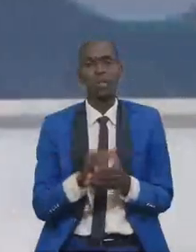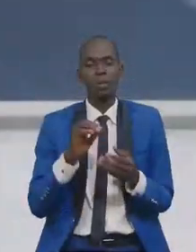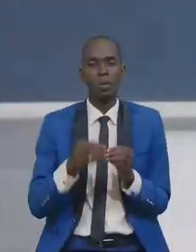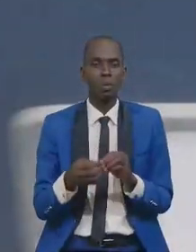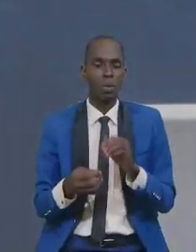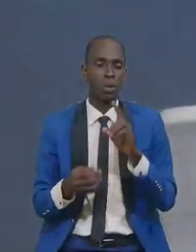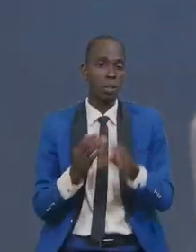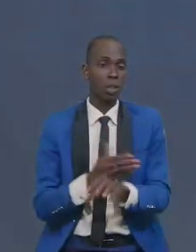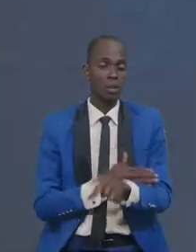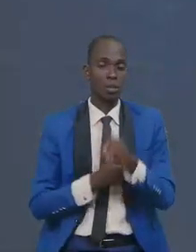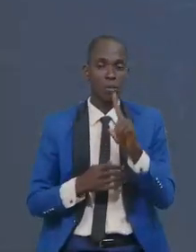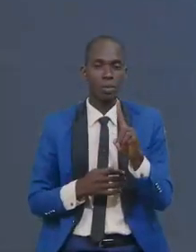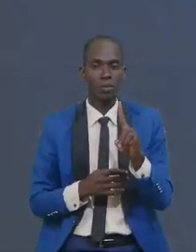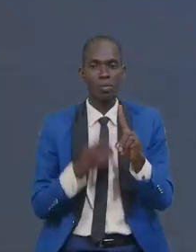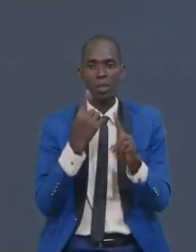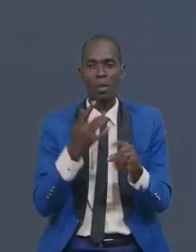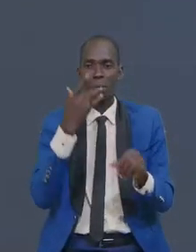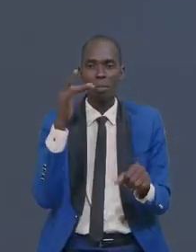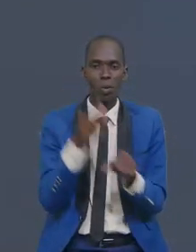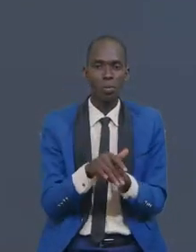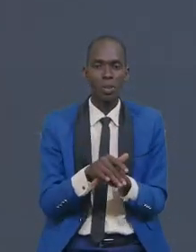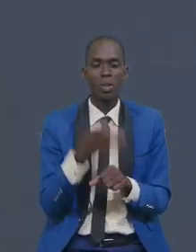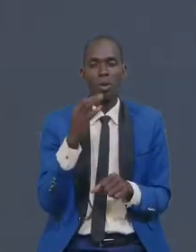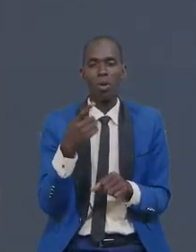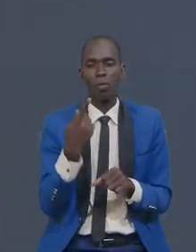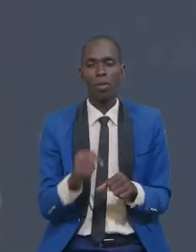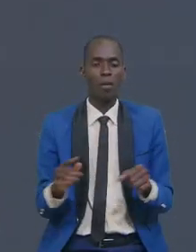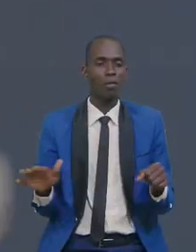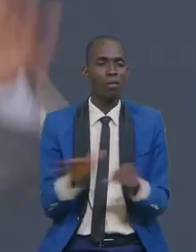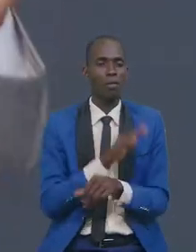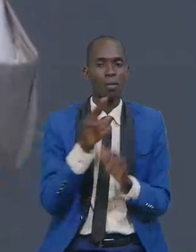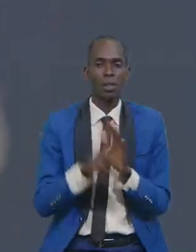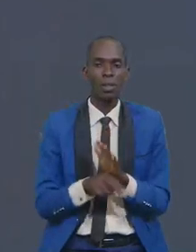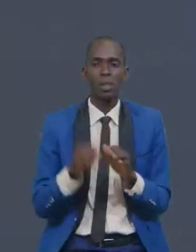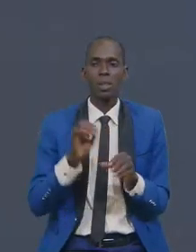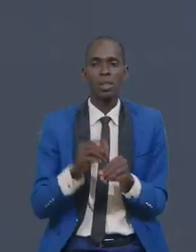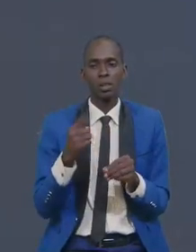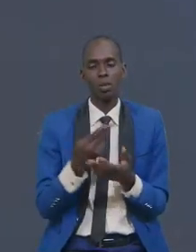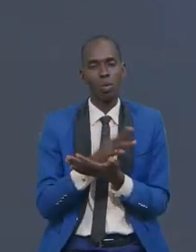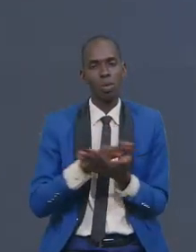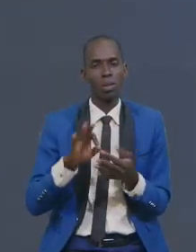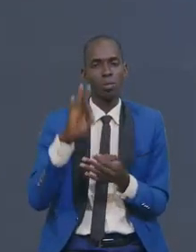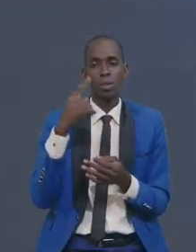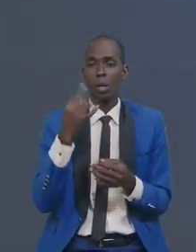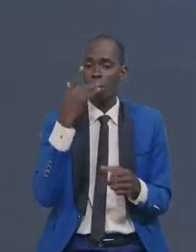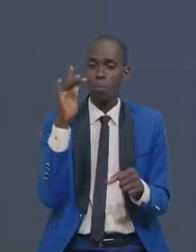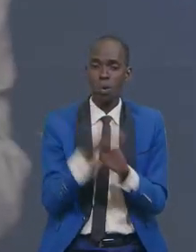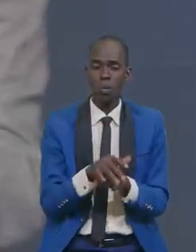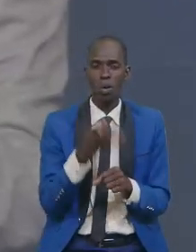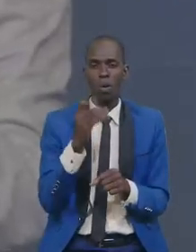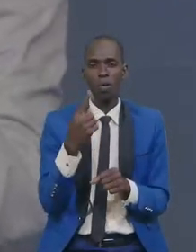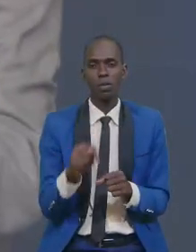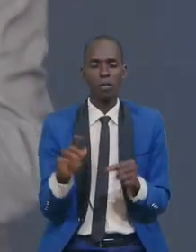la promesse de la plénitude dans le Saint-Esprit. La promesse de